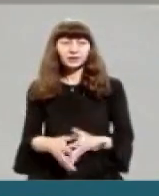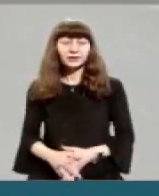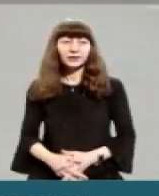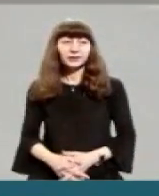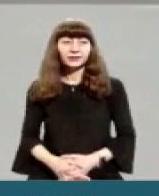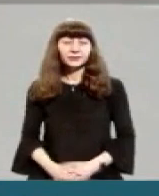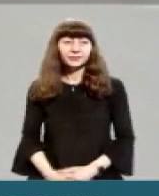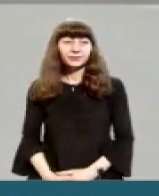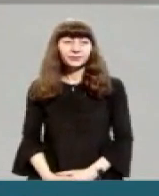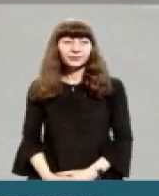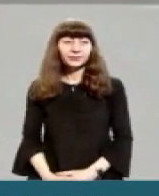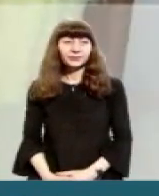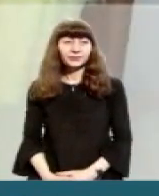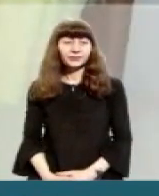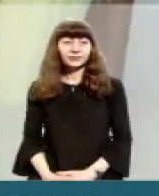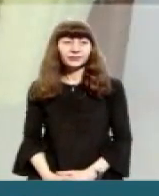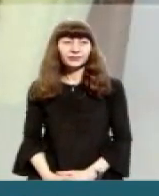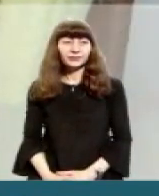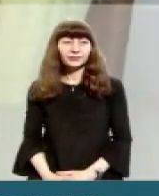глазах тысяч телезрителей.